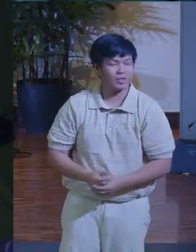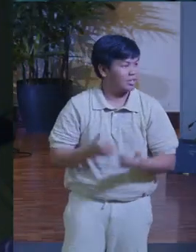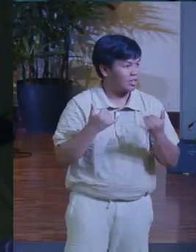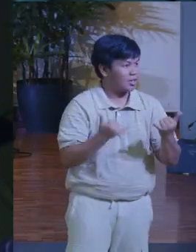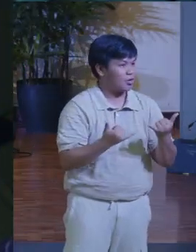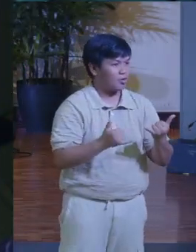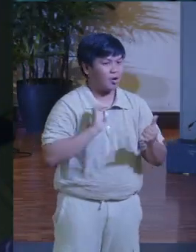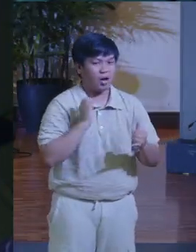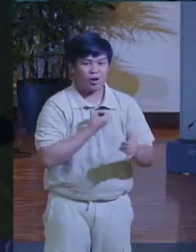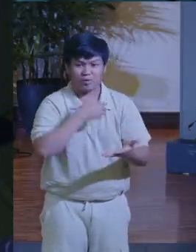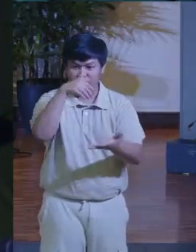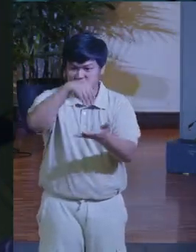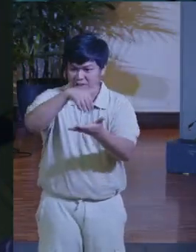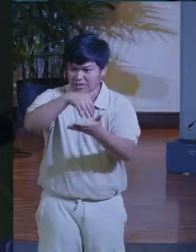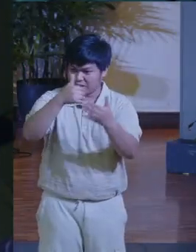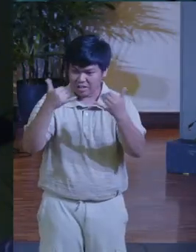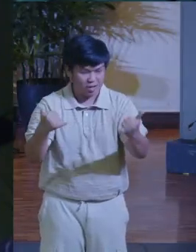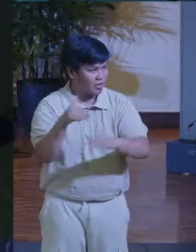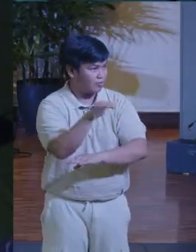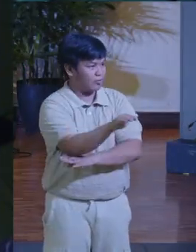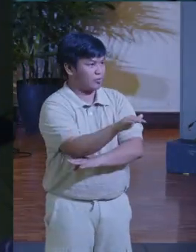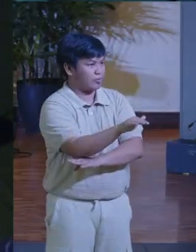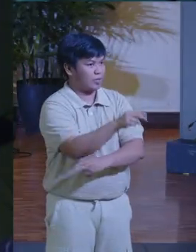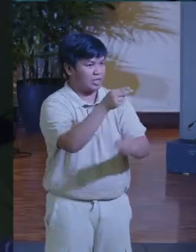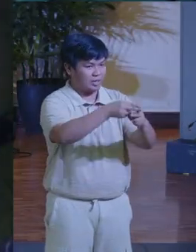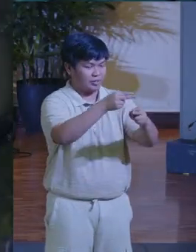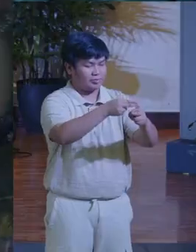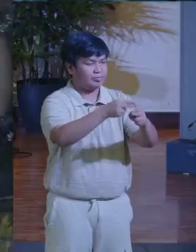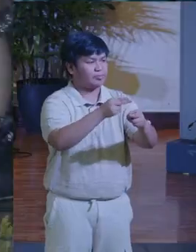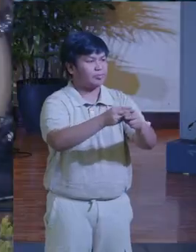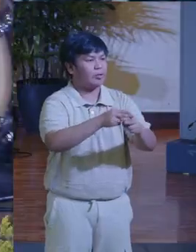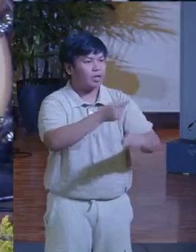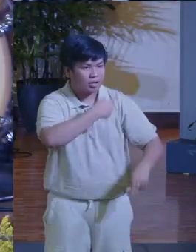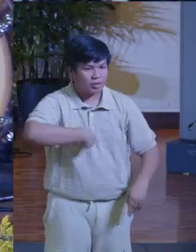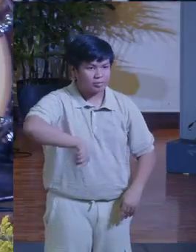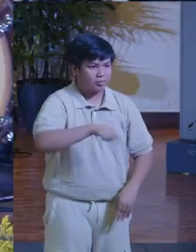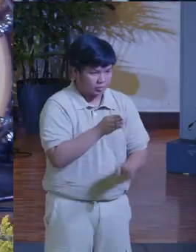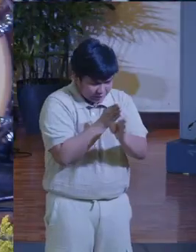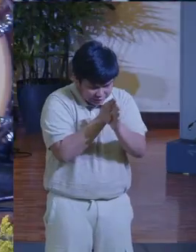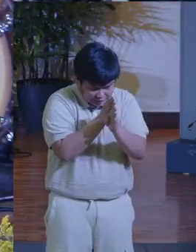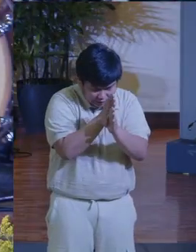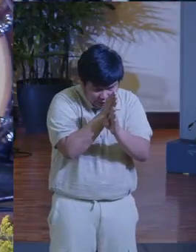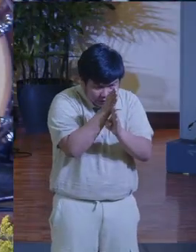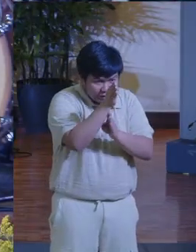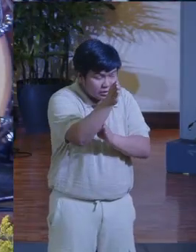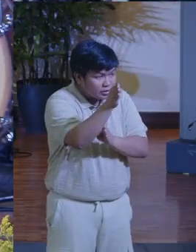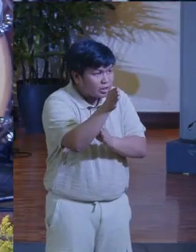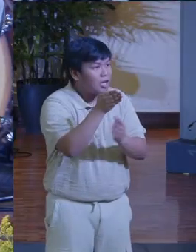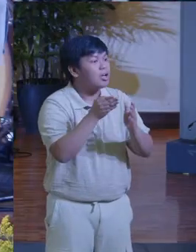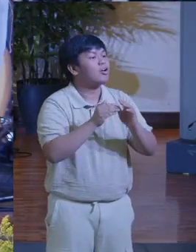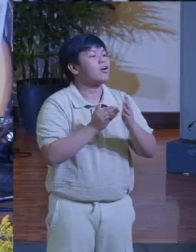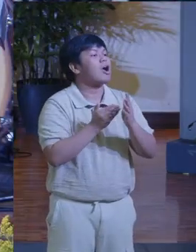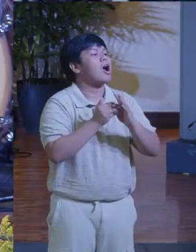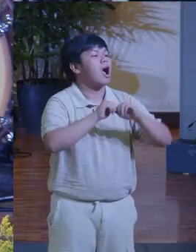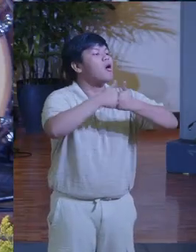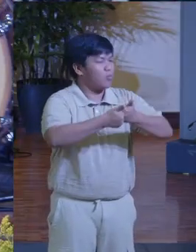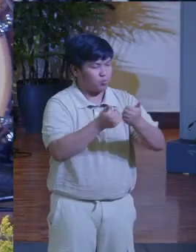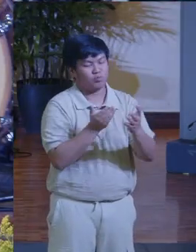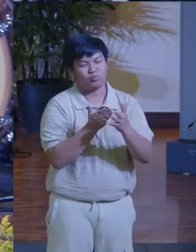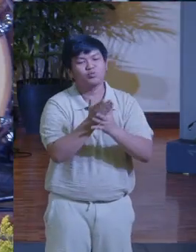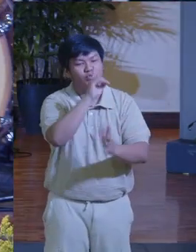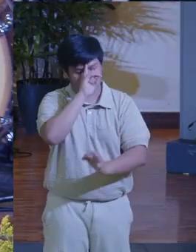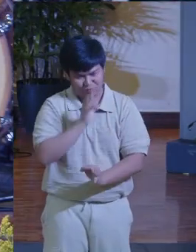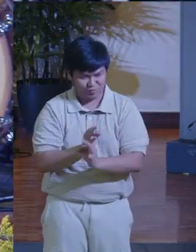Ang title po ng ating mensahe ay ang pagiging matuwid sa pamamagitan ng pananampalataya.